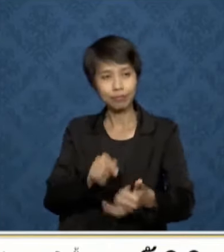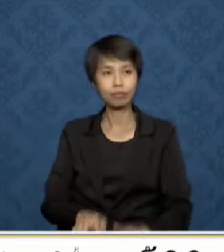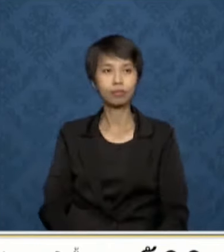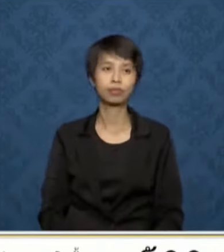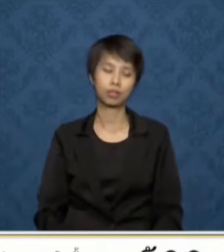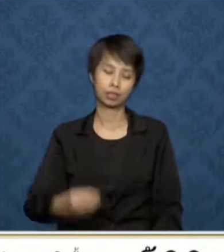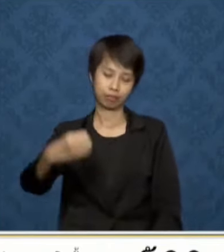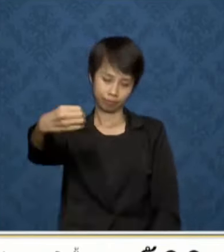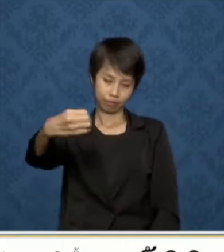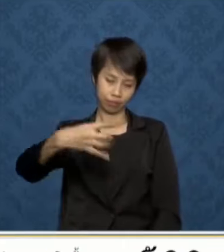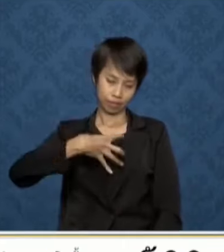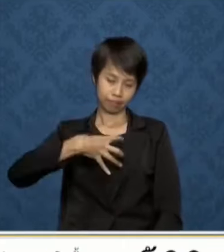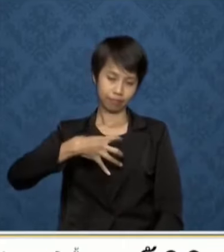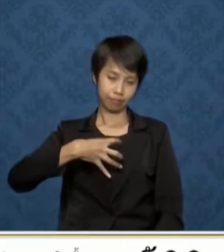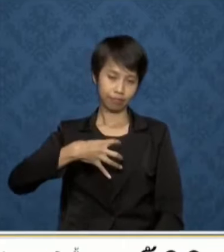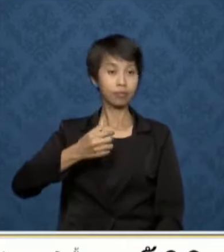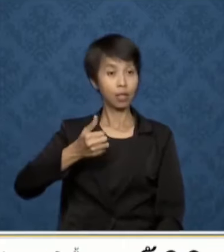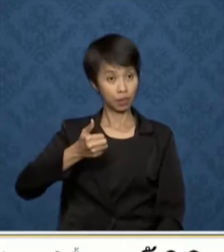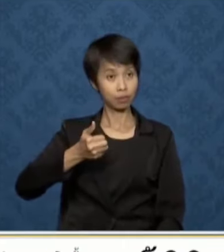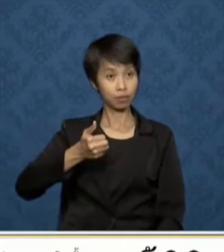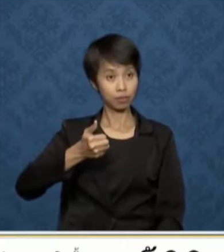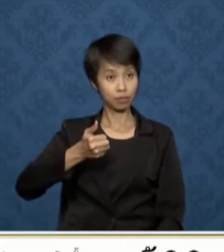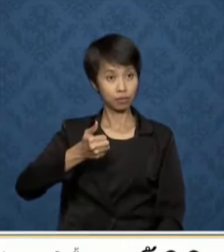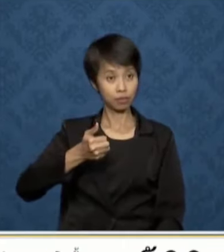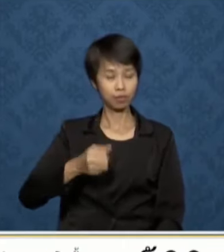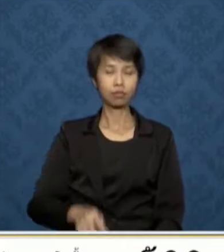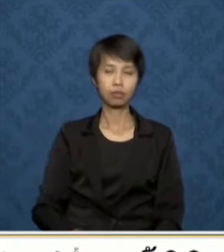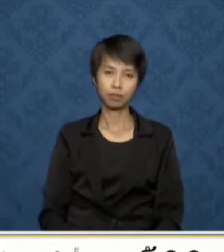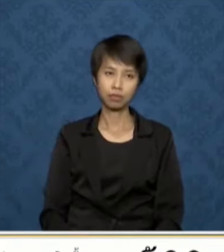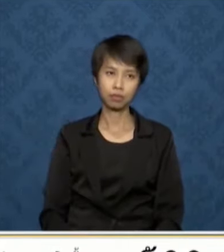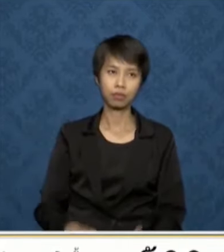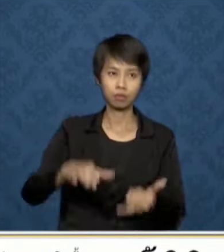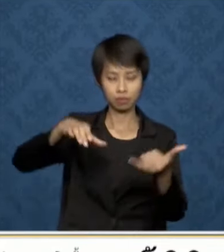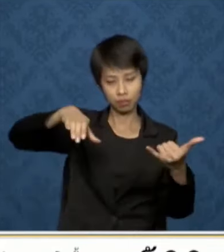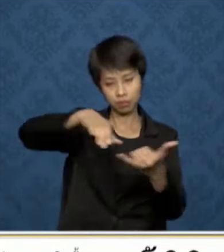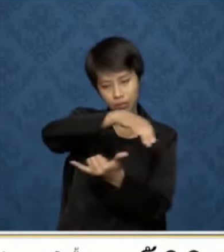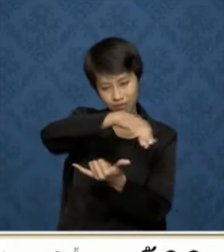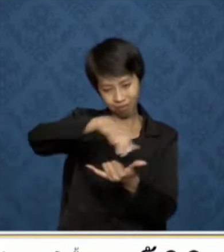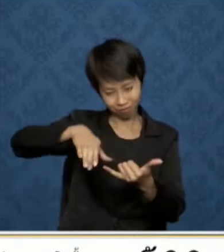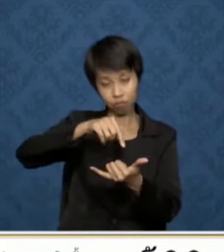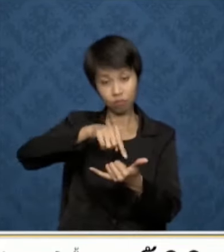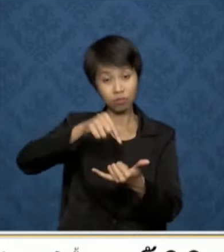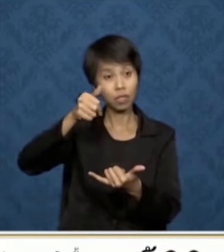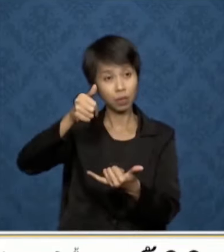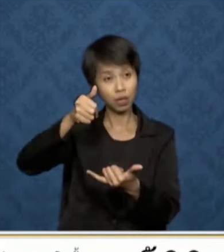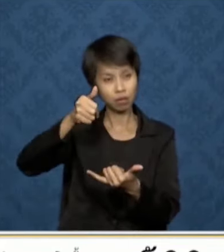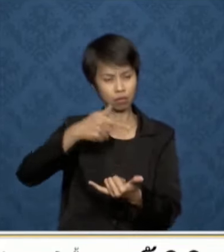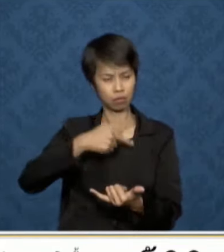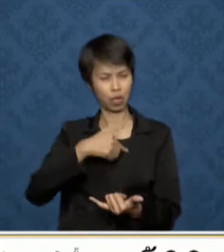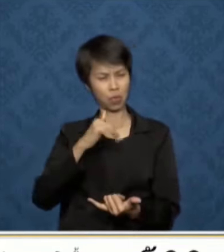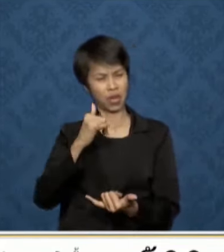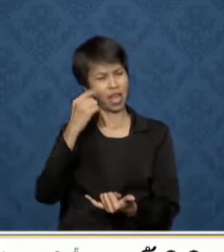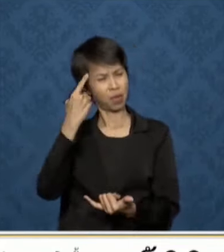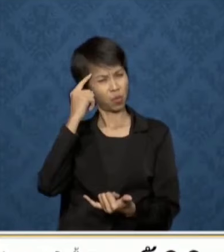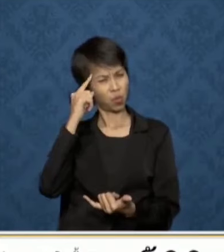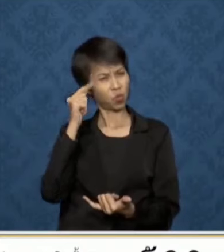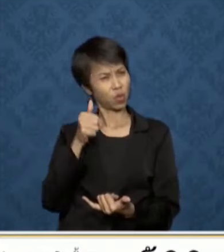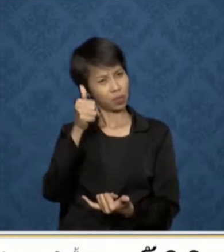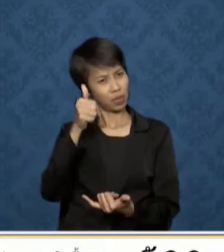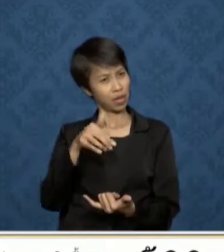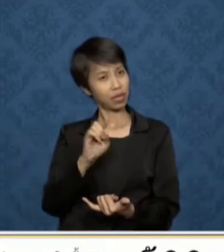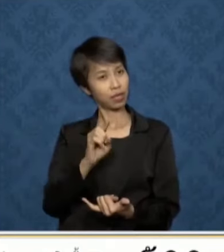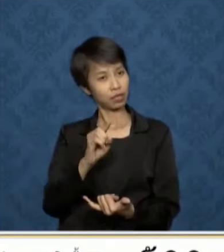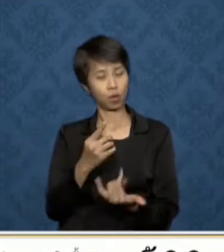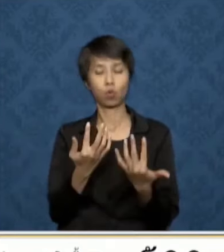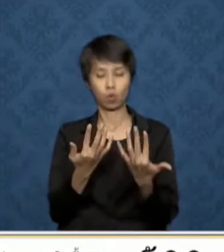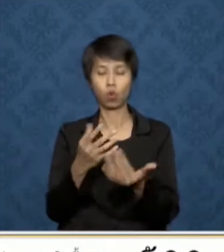Exalateองอก ทำได้มย?นาจะได้นะครัCT คพเตอรช่อกไครับ?เอ้แ่ใจแต่เดผมชี้ก็เลยดีตัอยางให